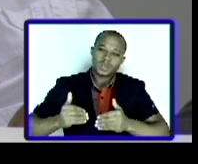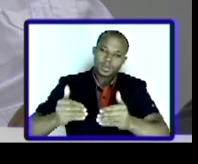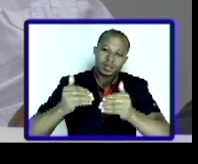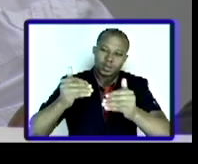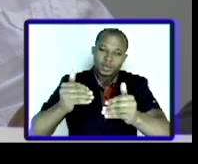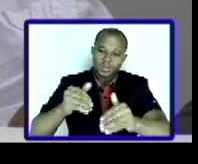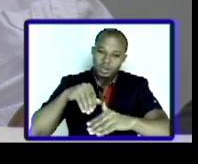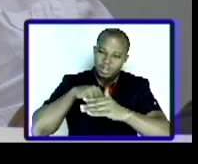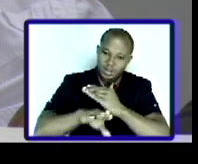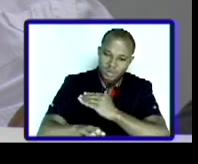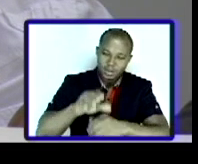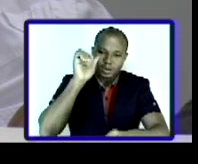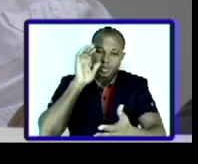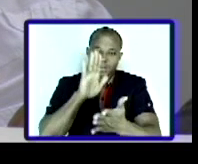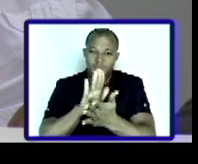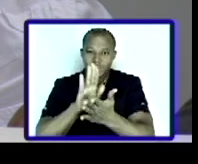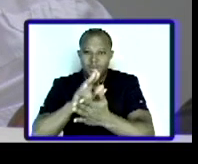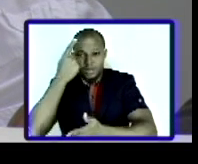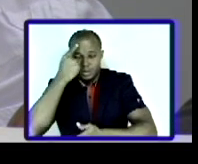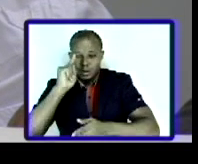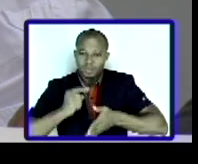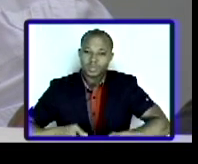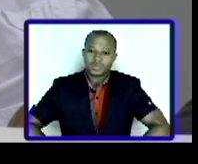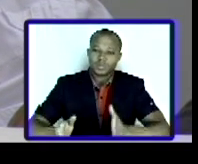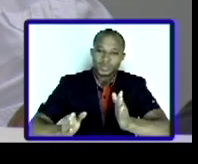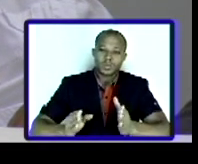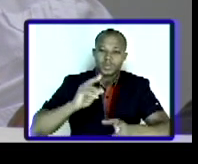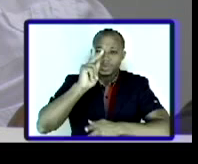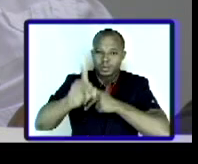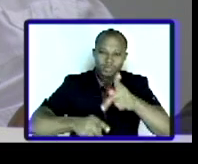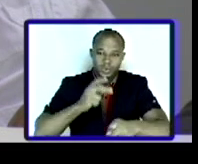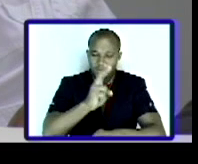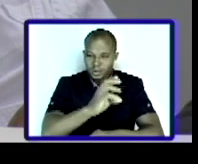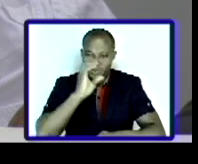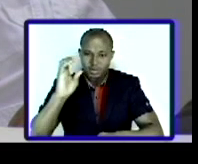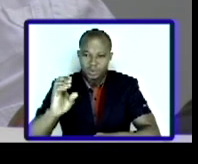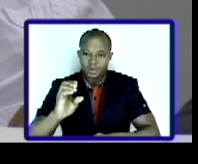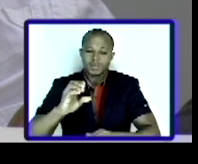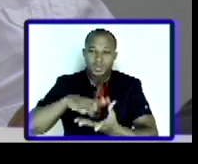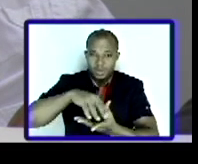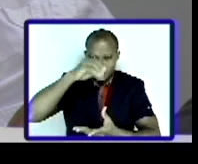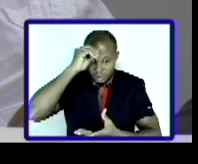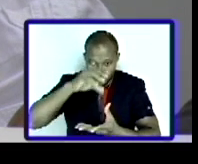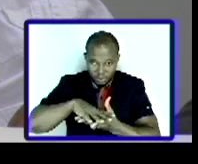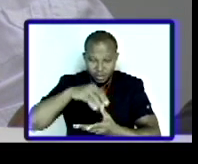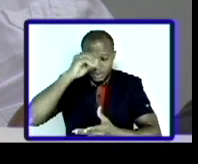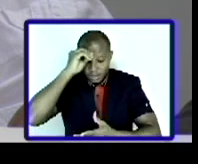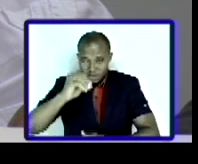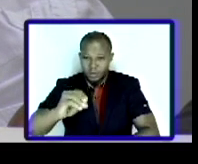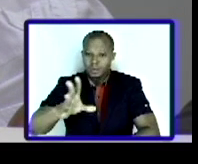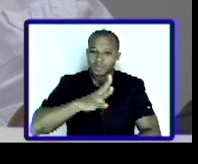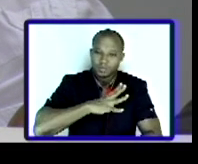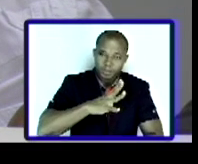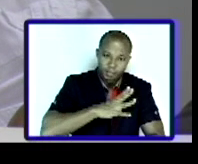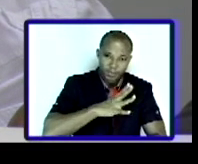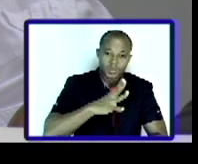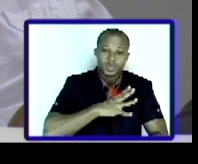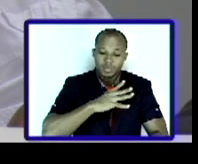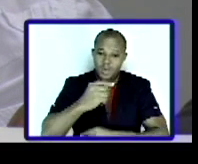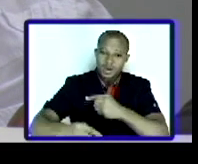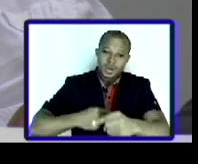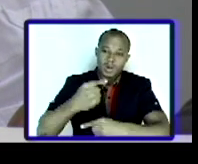dynamique éducative, des soins et du commerce entre les humains. Ainsi, l'un des objectifs